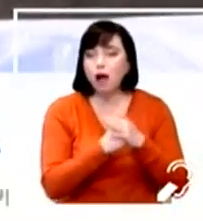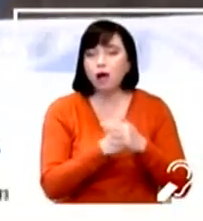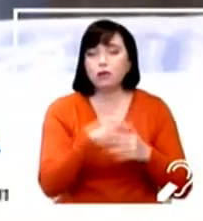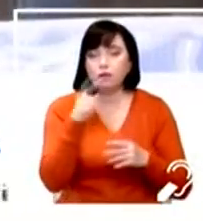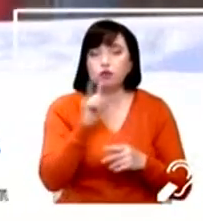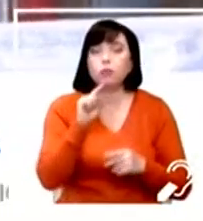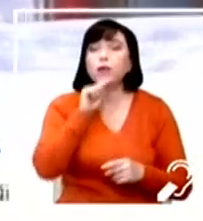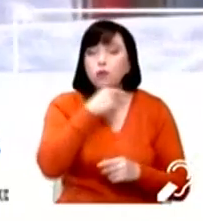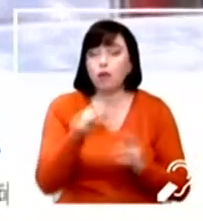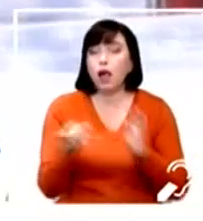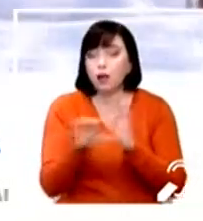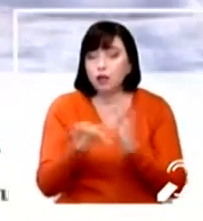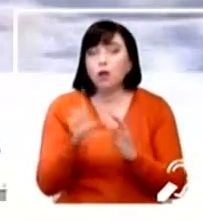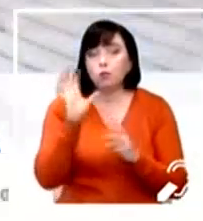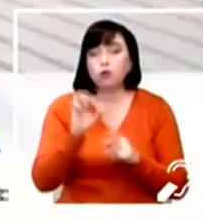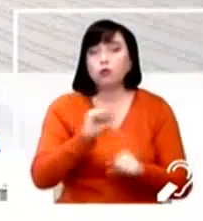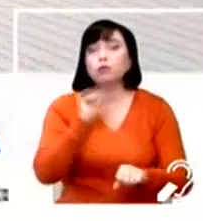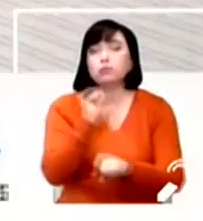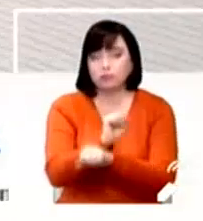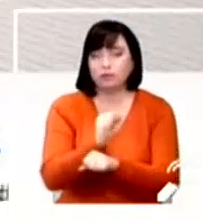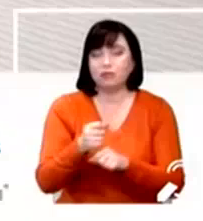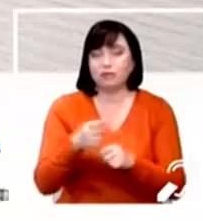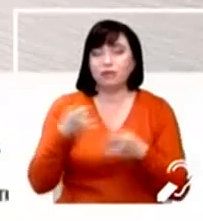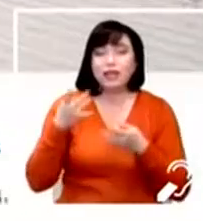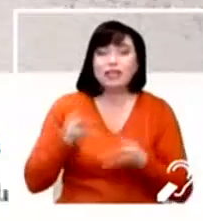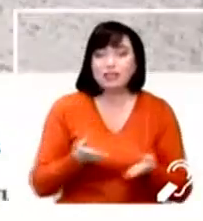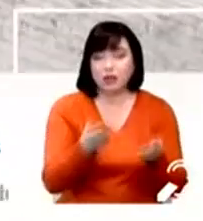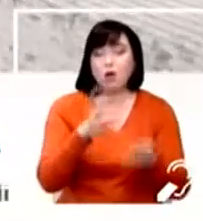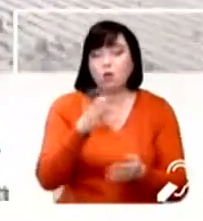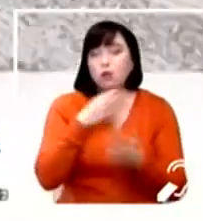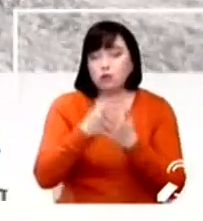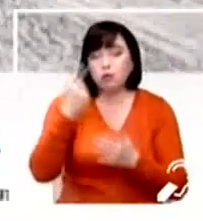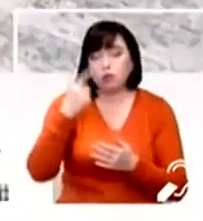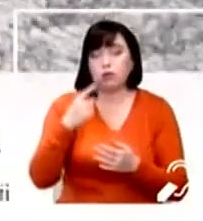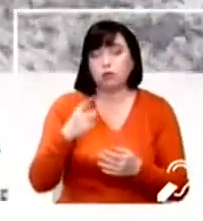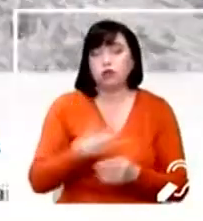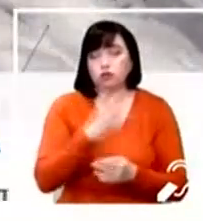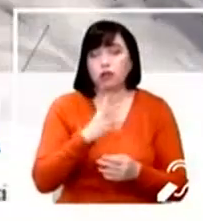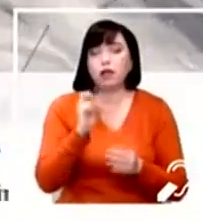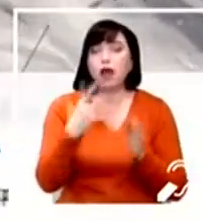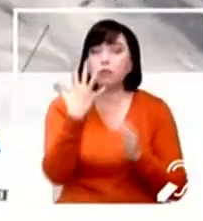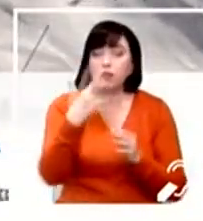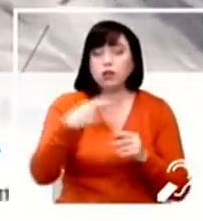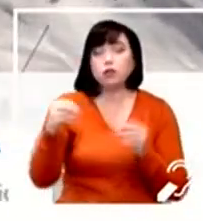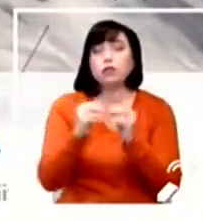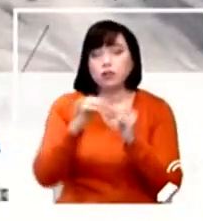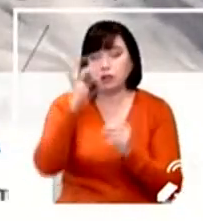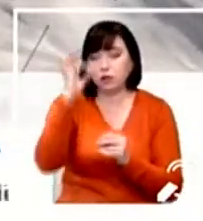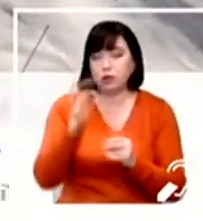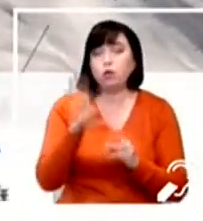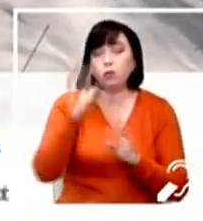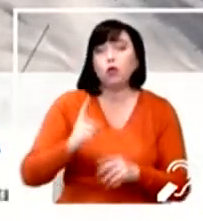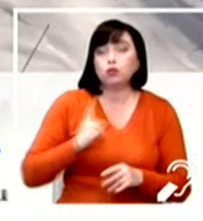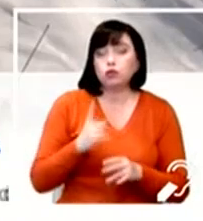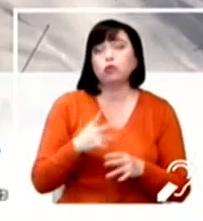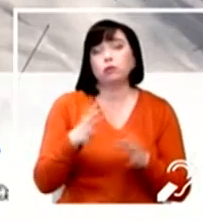anunțat că pentru a economisi energie vor încetini și teleschiurile. Din proprie inițiativă, cu 10% dacă timpii de așteptare sunt sub 5 minute